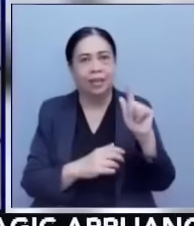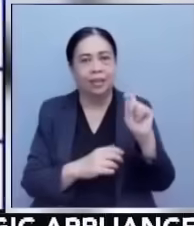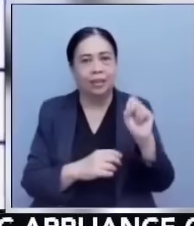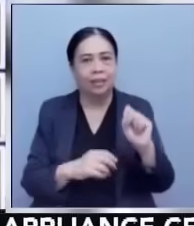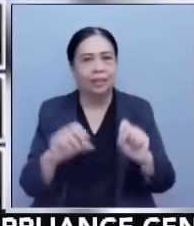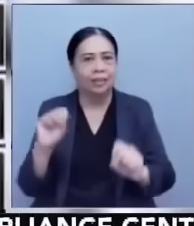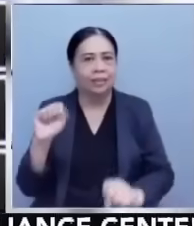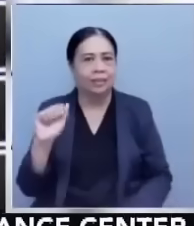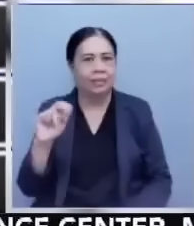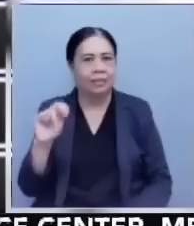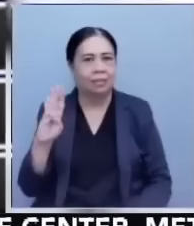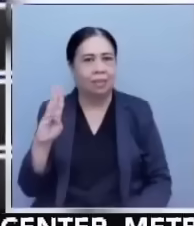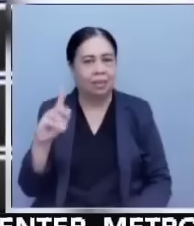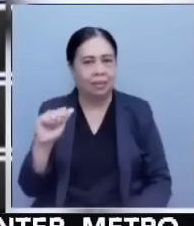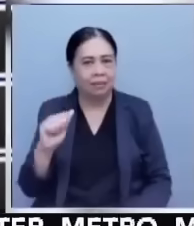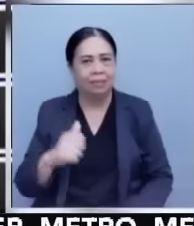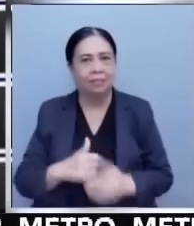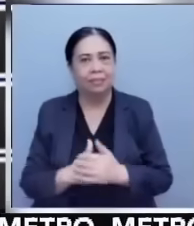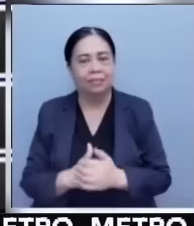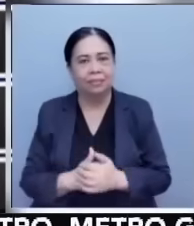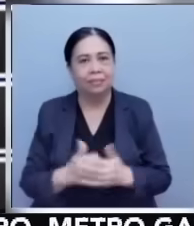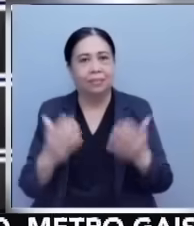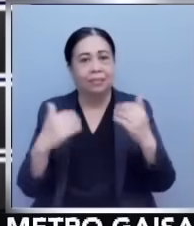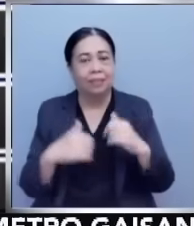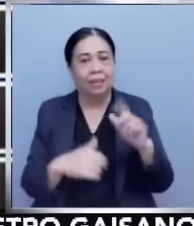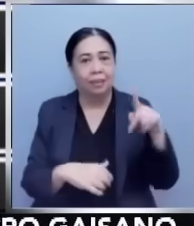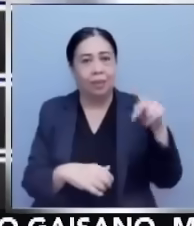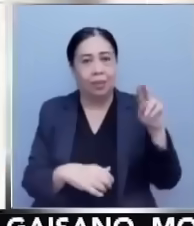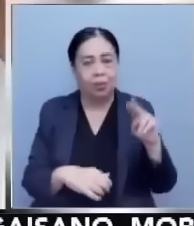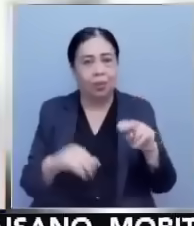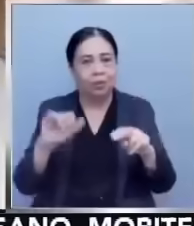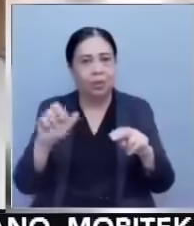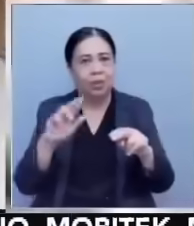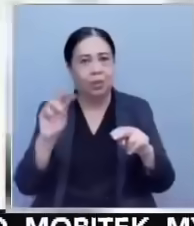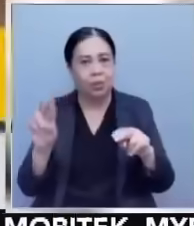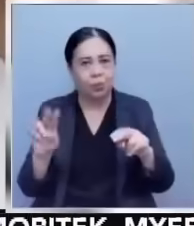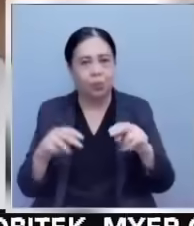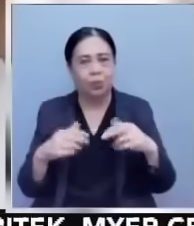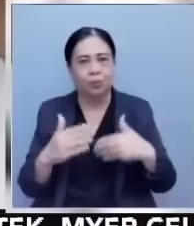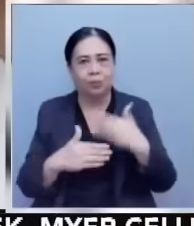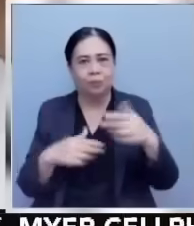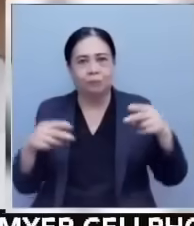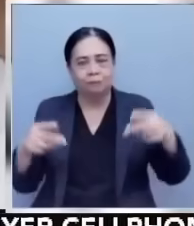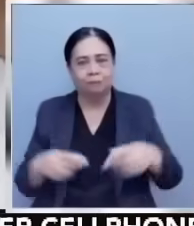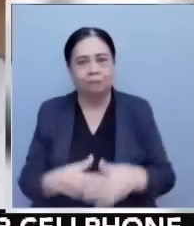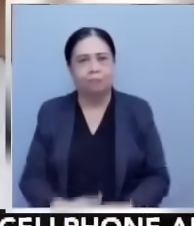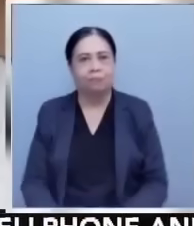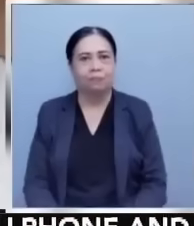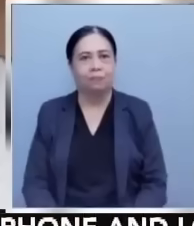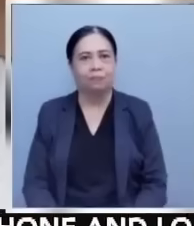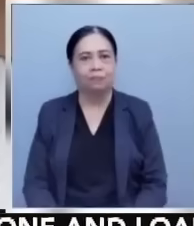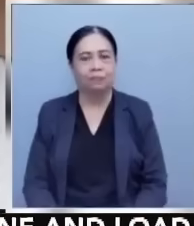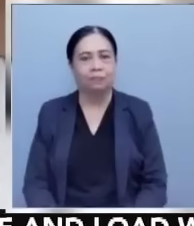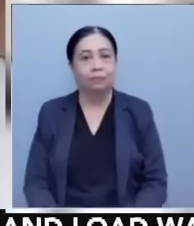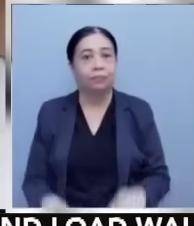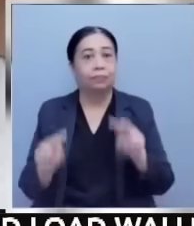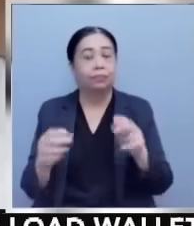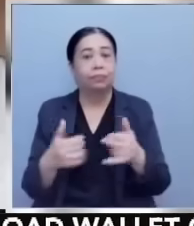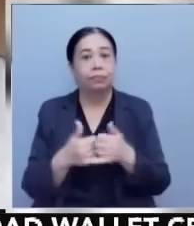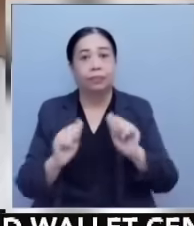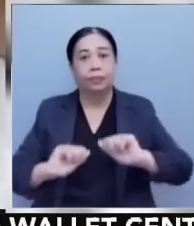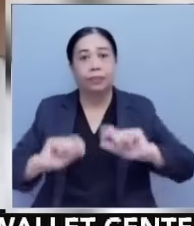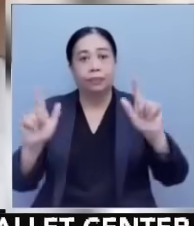Lions. Hindi ang laro ng LPU Pirates laban sa JRU Heavy Bombers. Mapapanood ang laro live sa